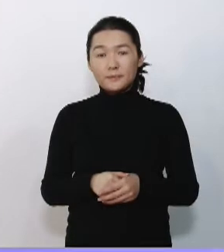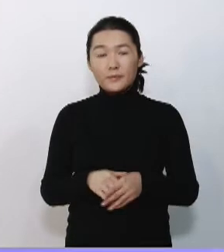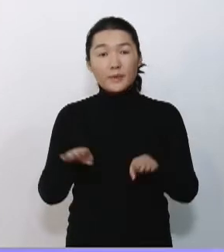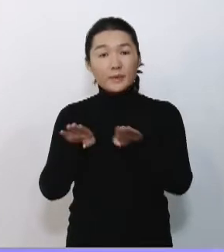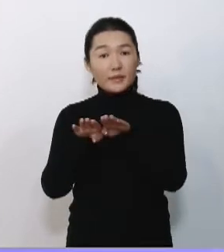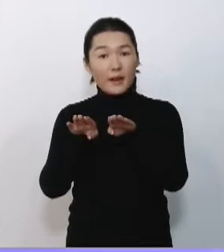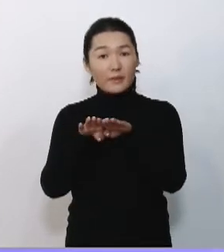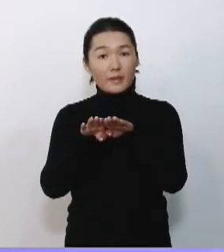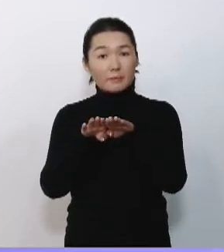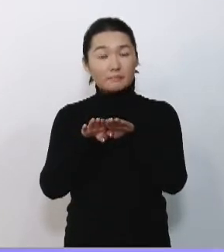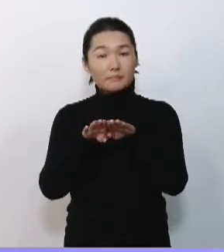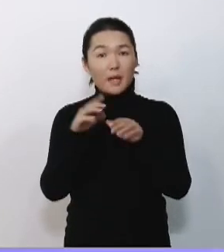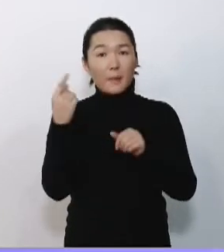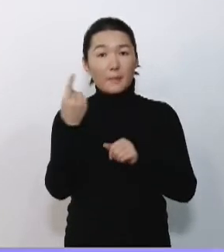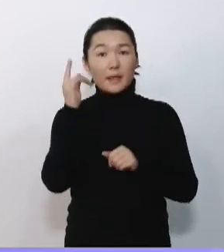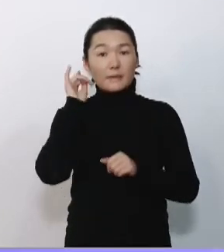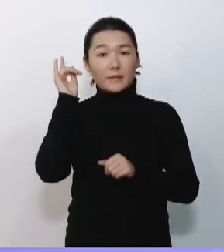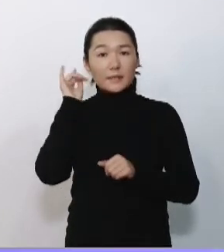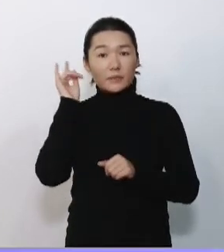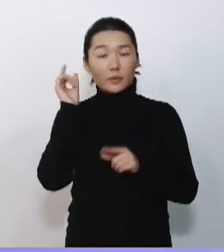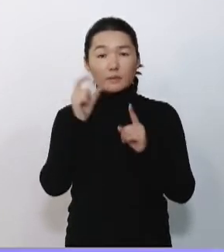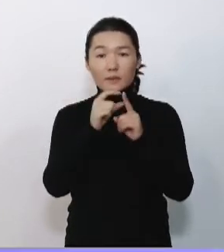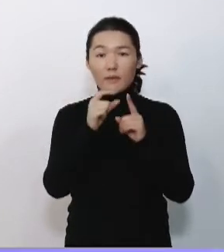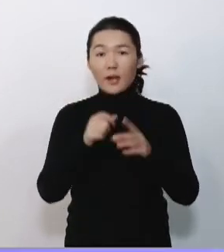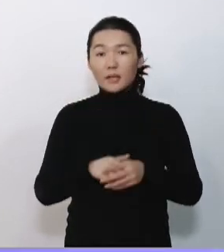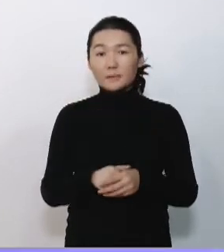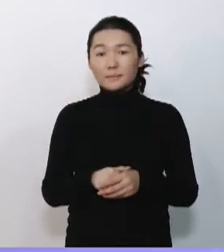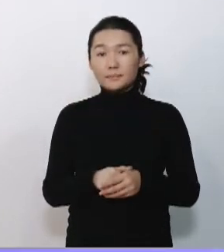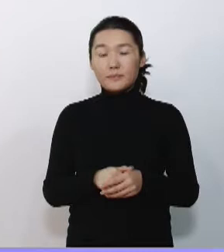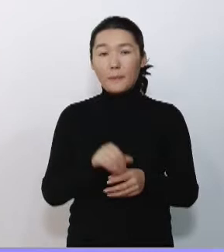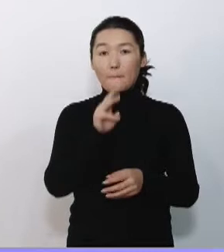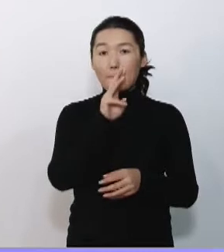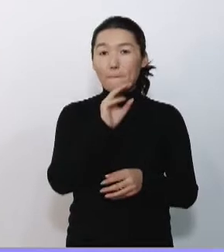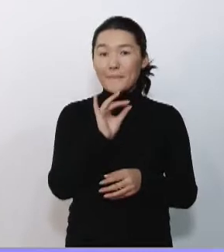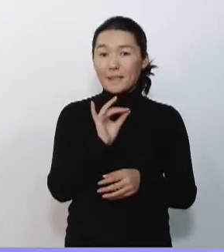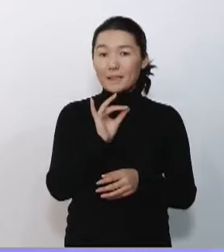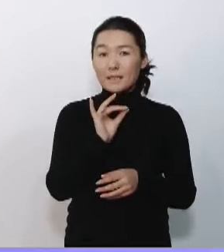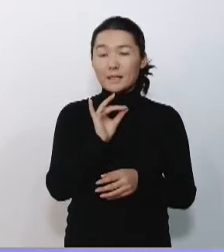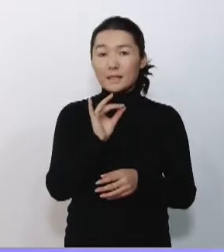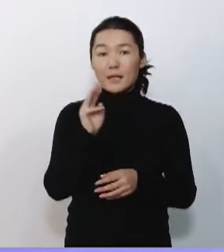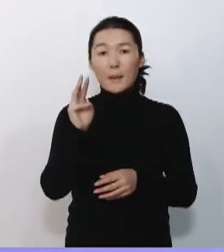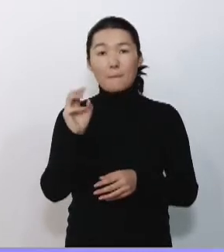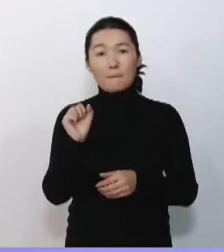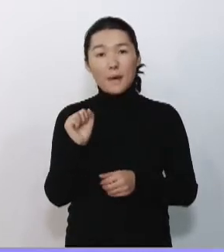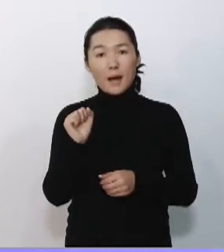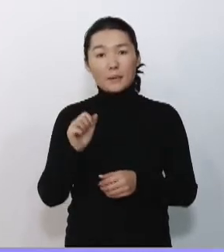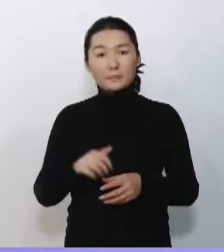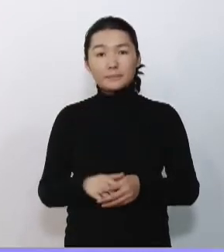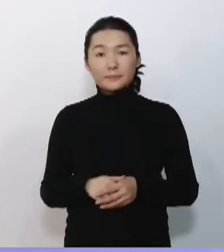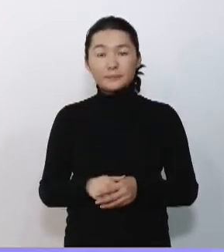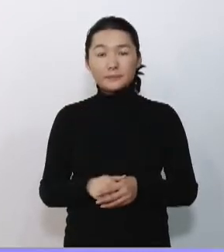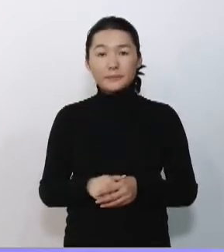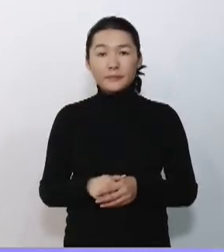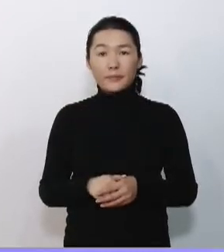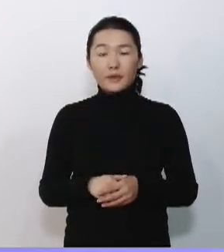Сравним первые звуки в словах. Ми, ма